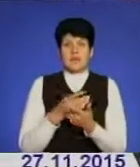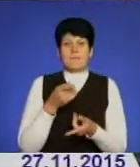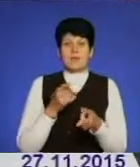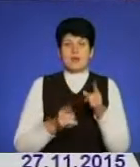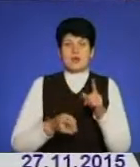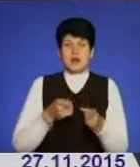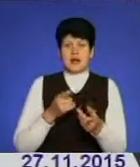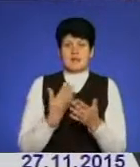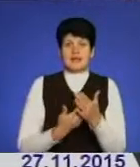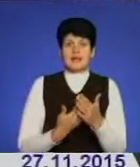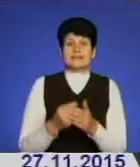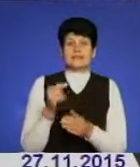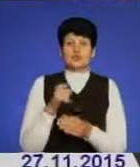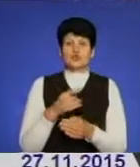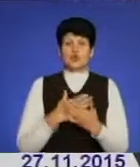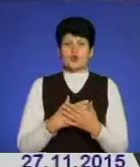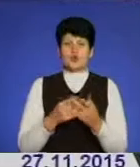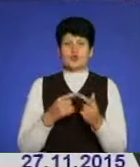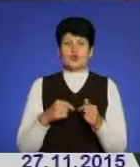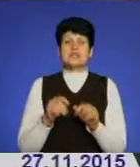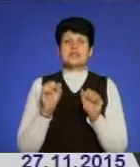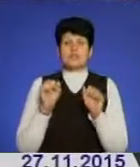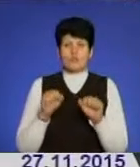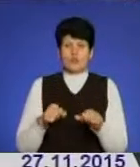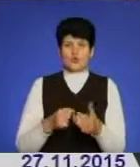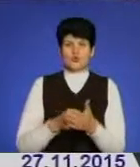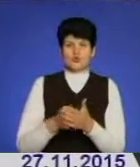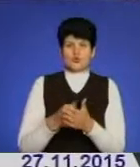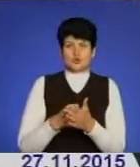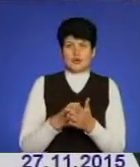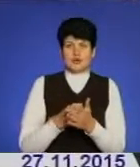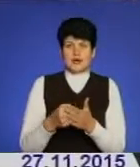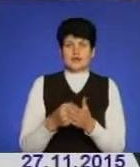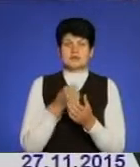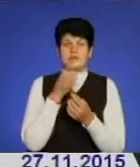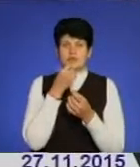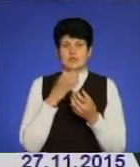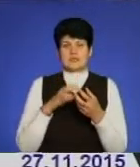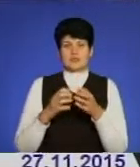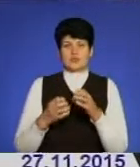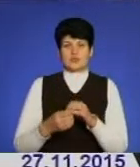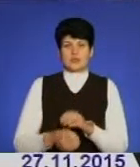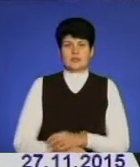приклади того, що громадські організації можуть домагатися деяких позитивних результатів.